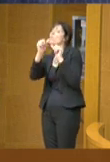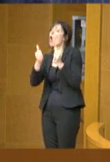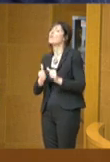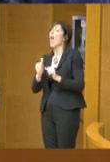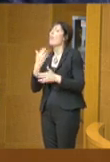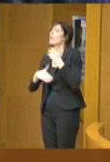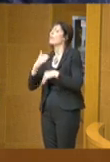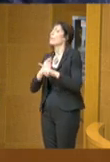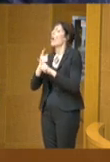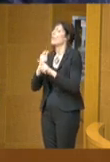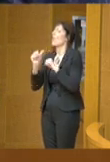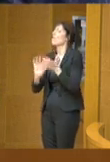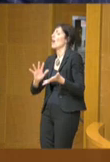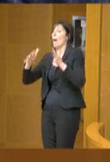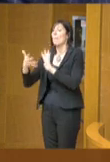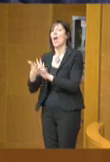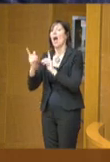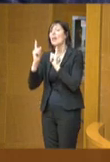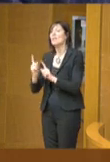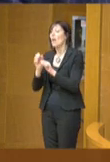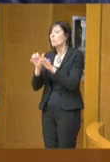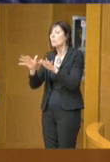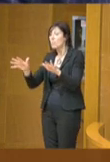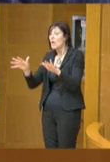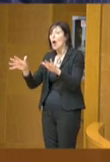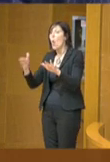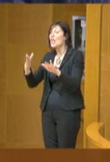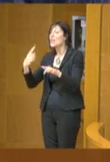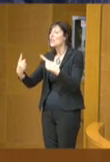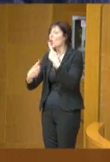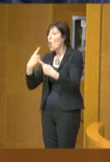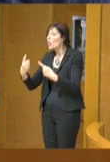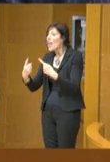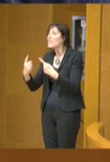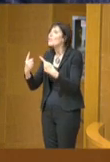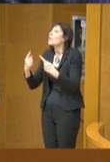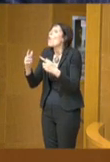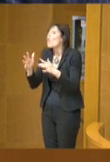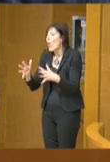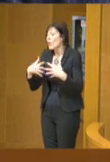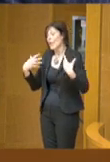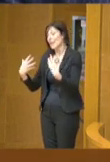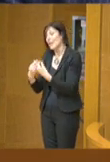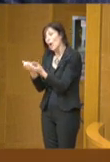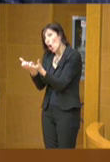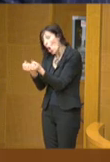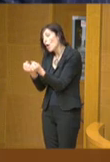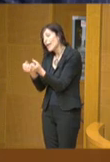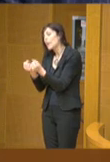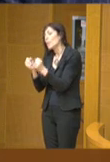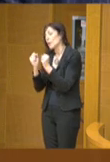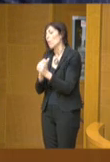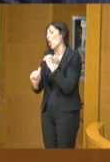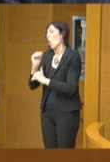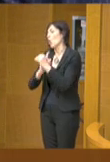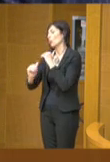a estendere questo cambiamento a tutti gli altri contesti, forse insieme concretamente possiamo costruire